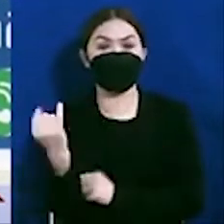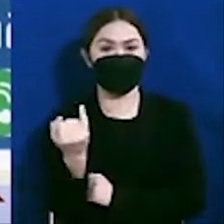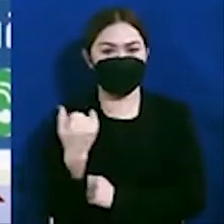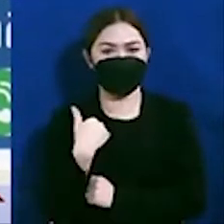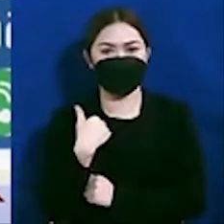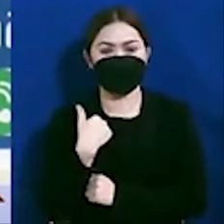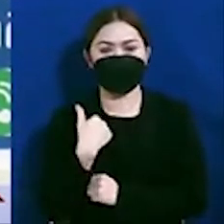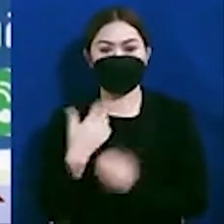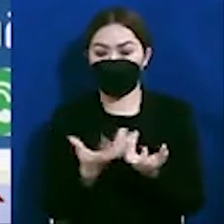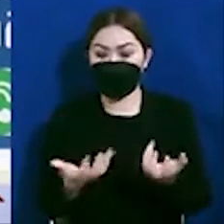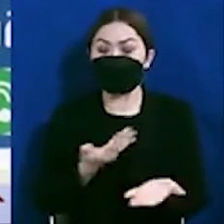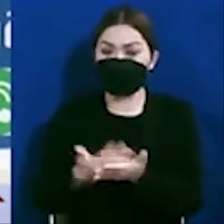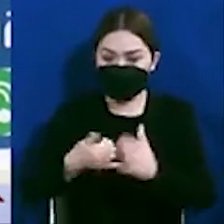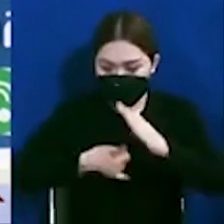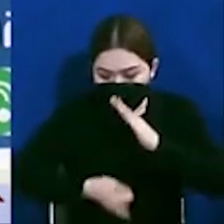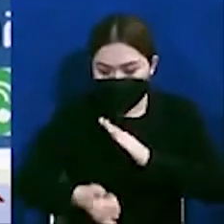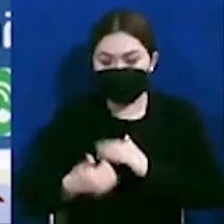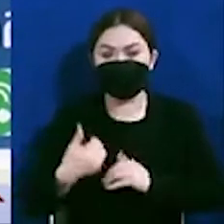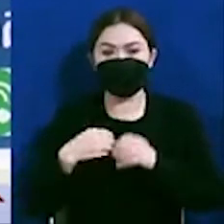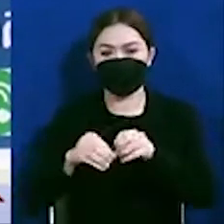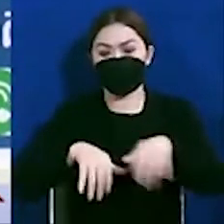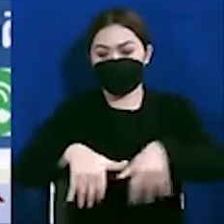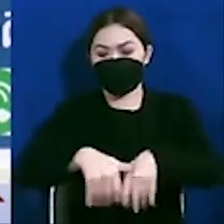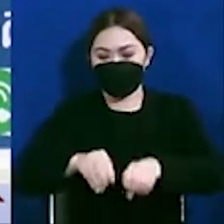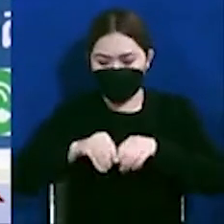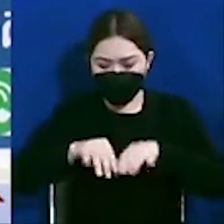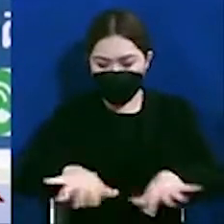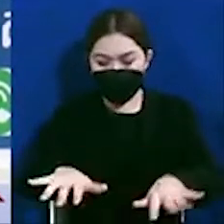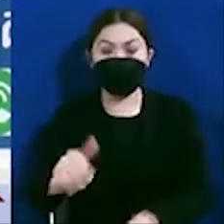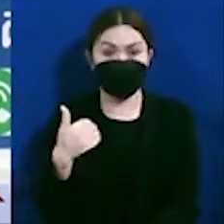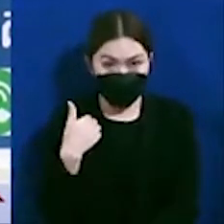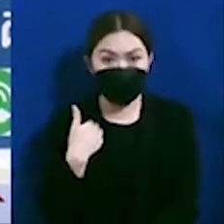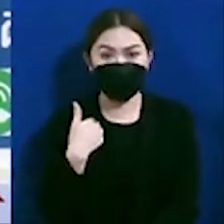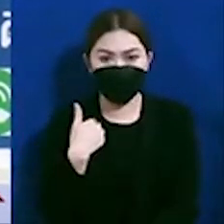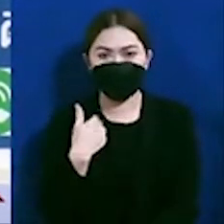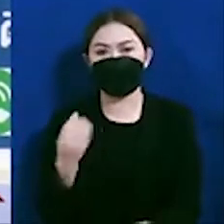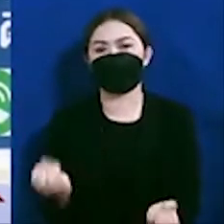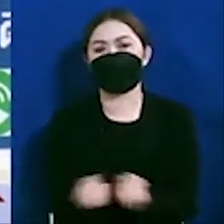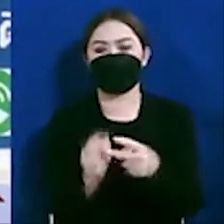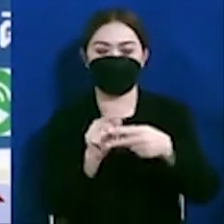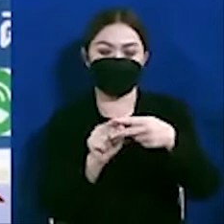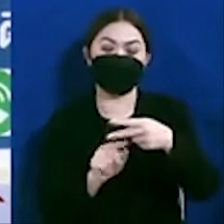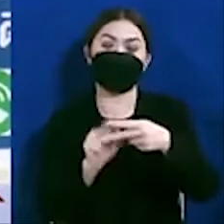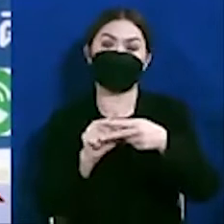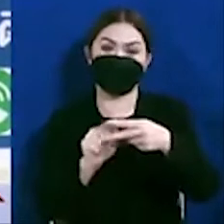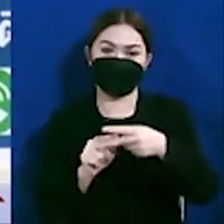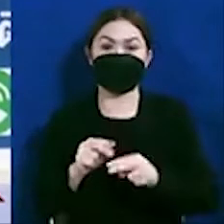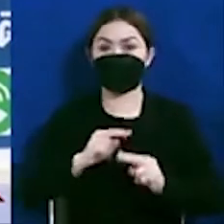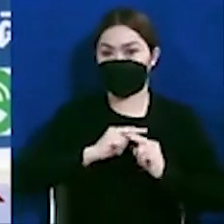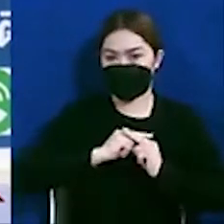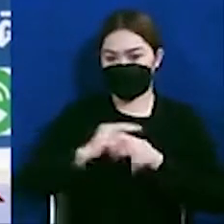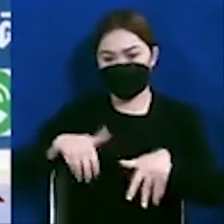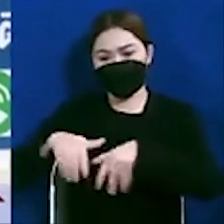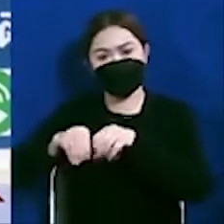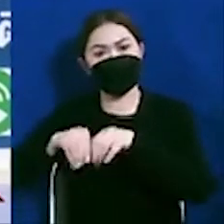เนี่ยมีเดินออกมาซื้อของข้างนอกก็จะมีติดเชื้อในชุมชนเพราะฉะนั้นในเป็นข้อเสีย2เรื่องครับสุขภาพตัวเอง